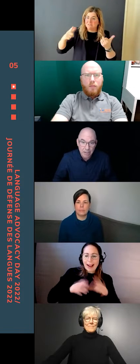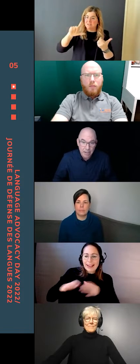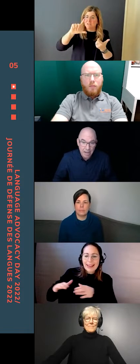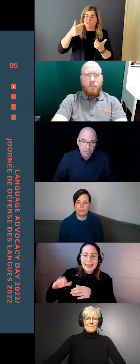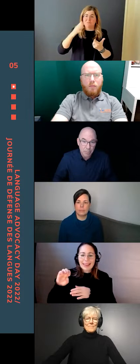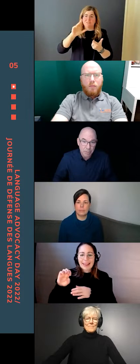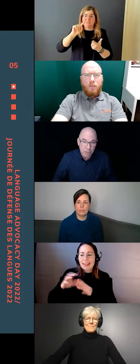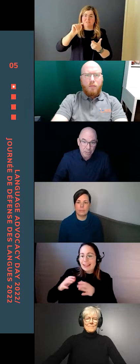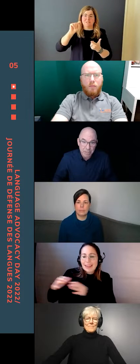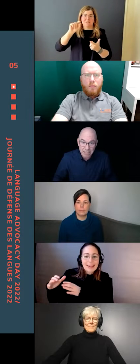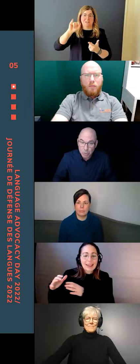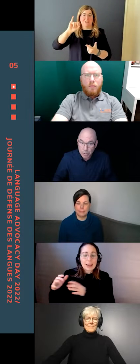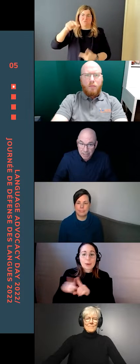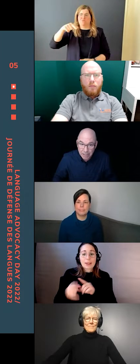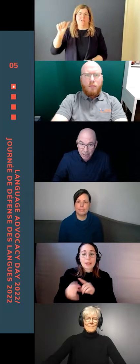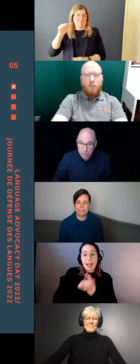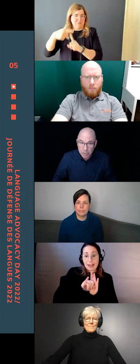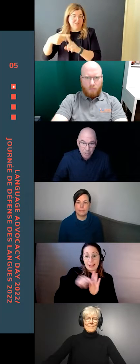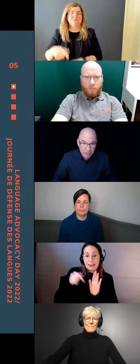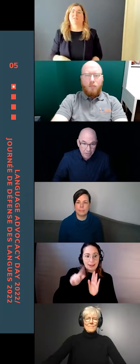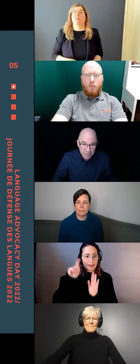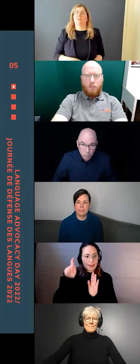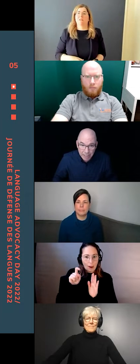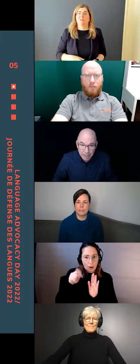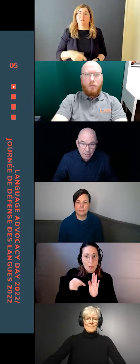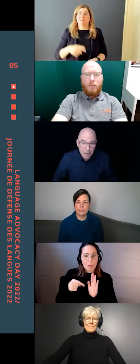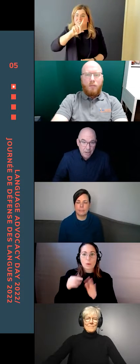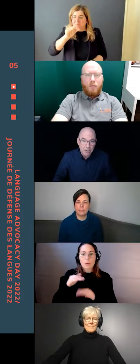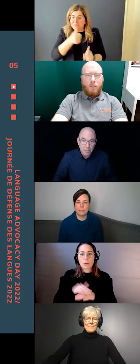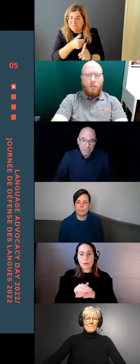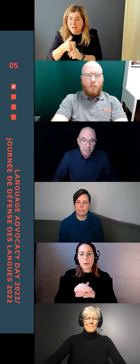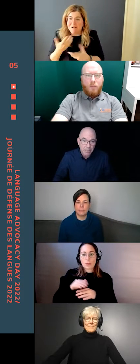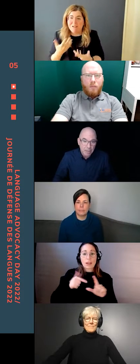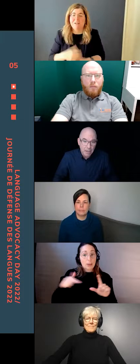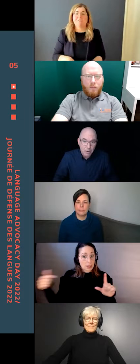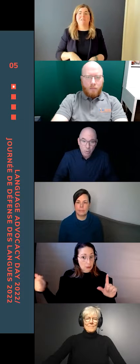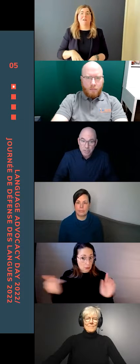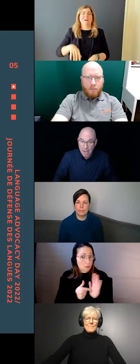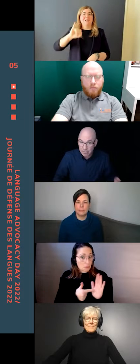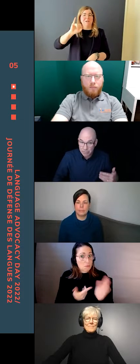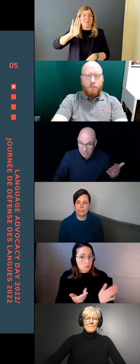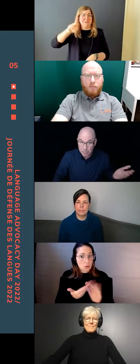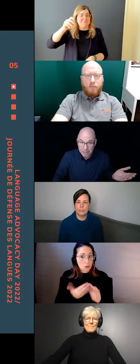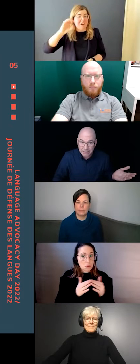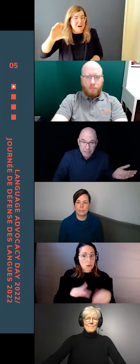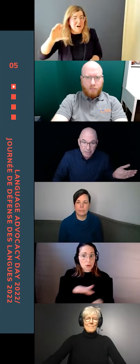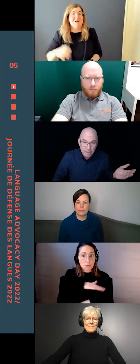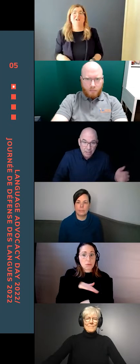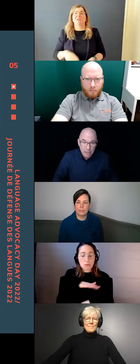ethnicités, mais aussi la question de l'identité. Dans la question de la